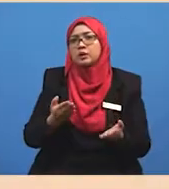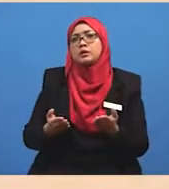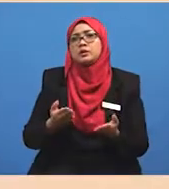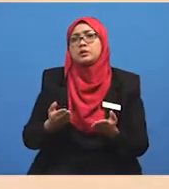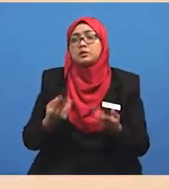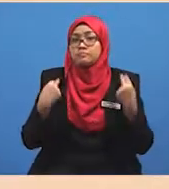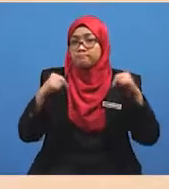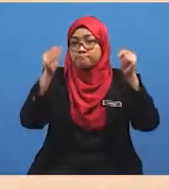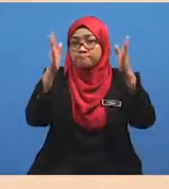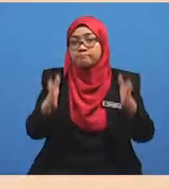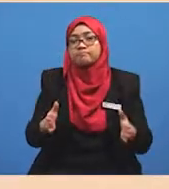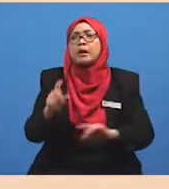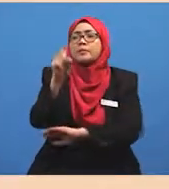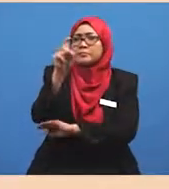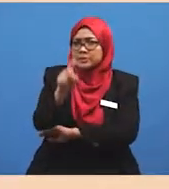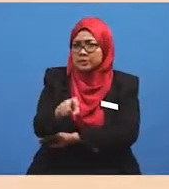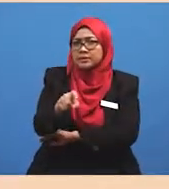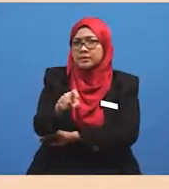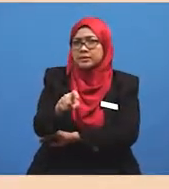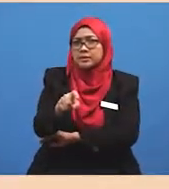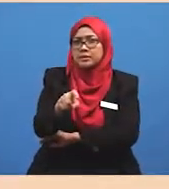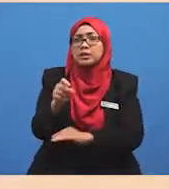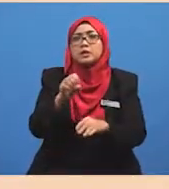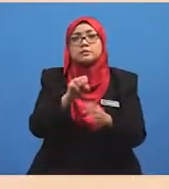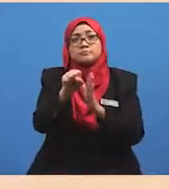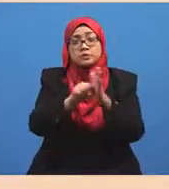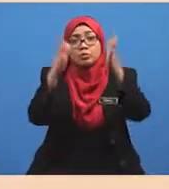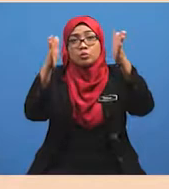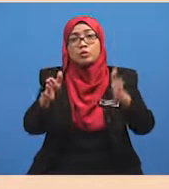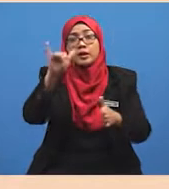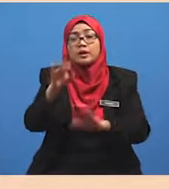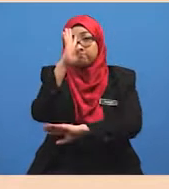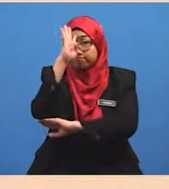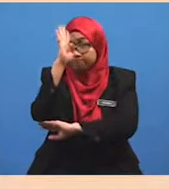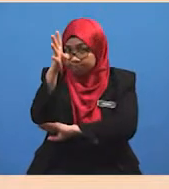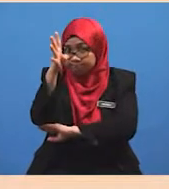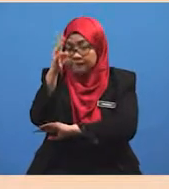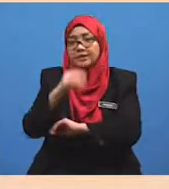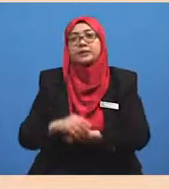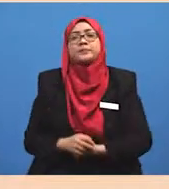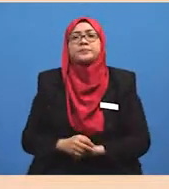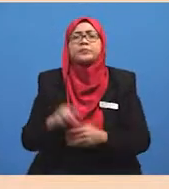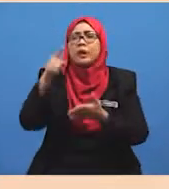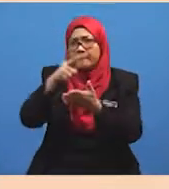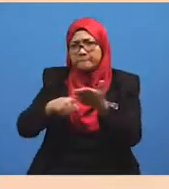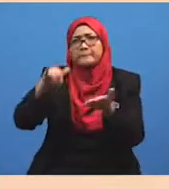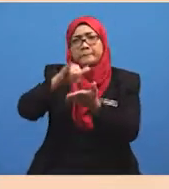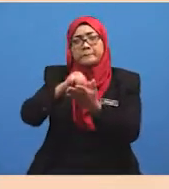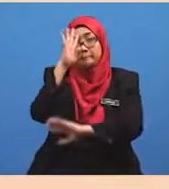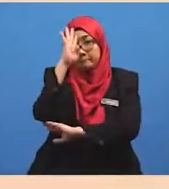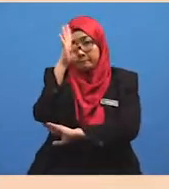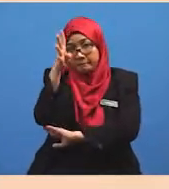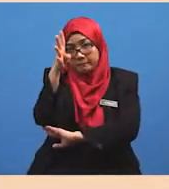ke mestilah seseorang yang kritis about itu kreatif